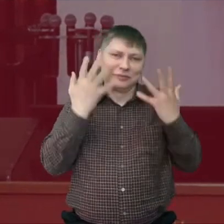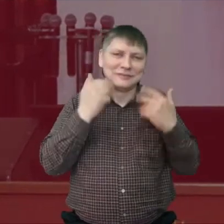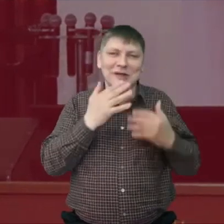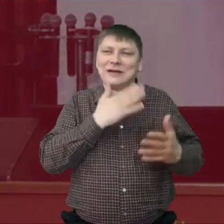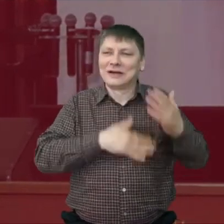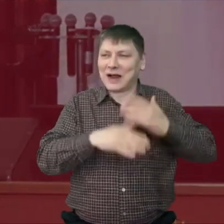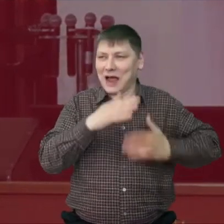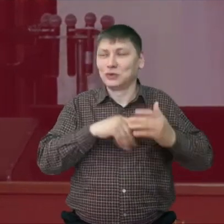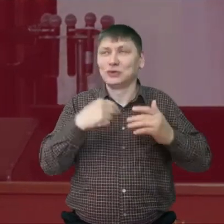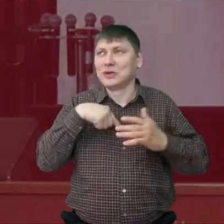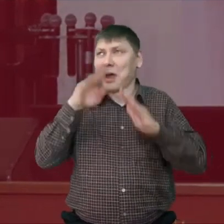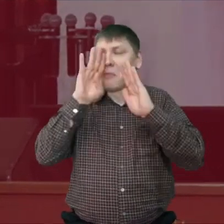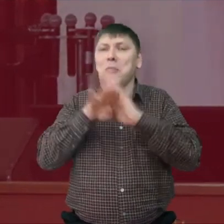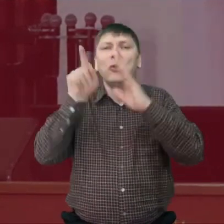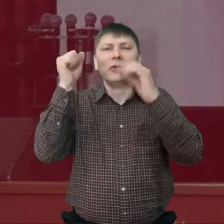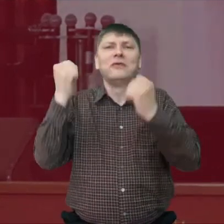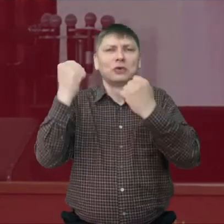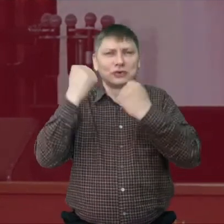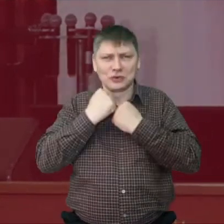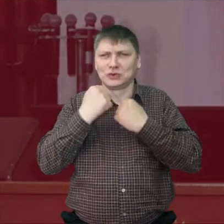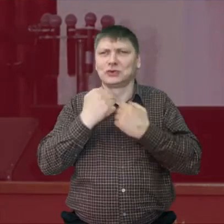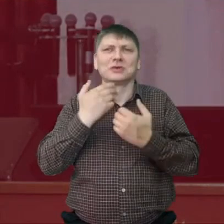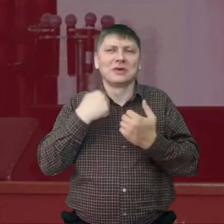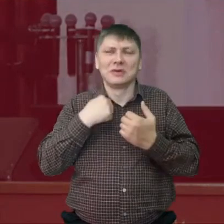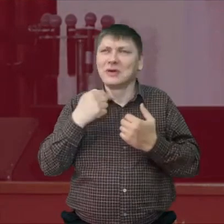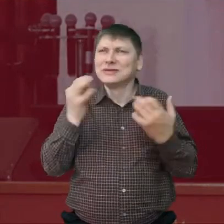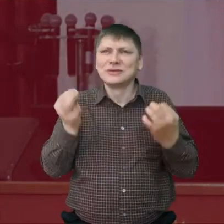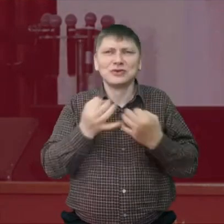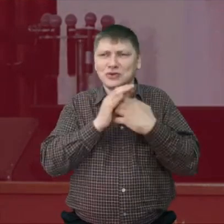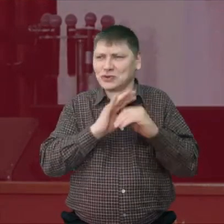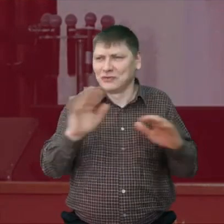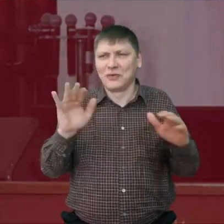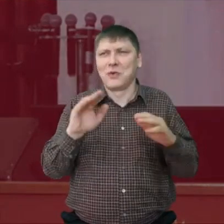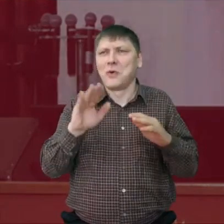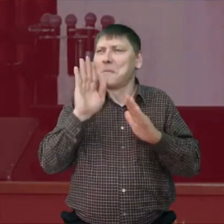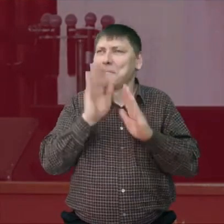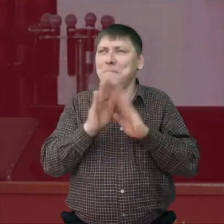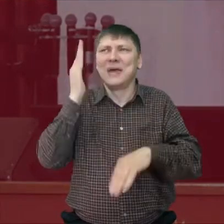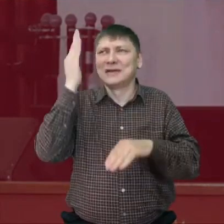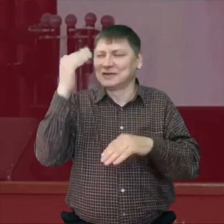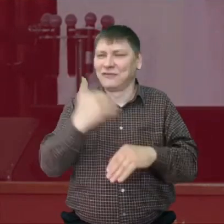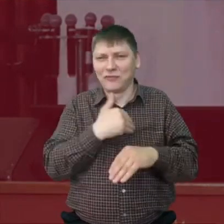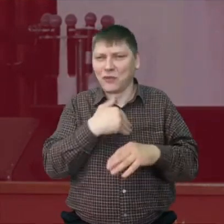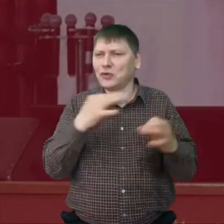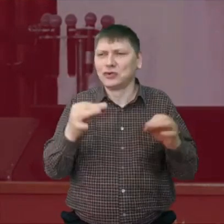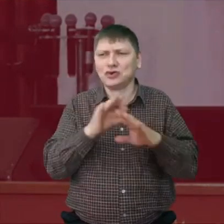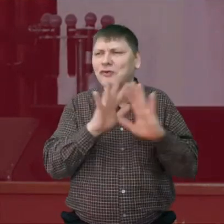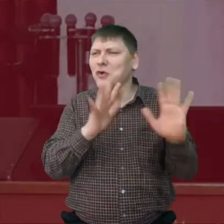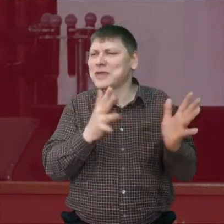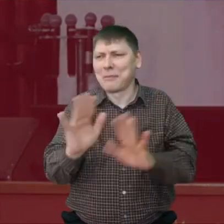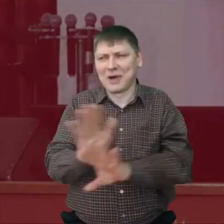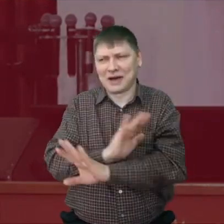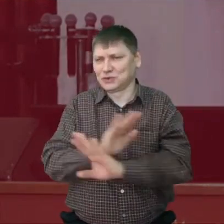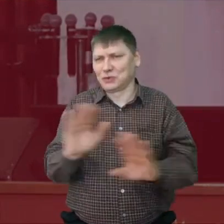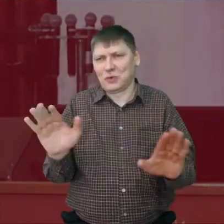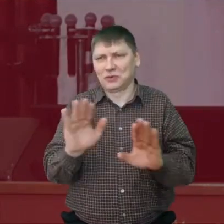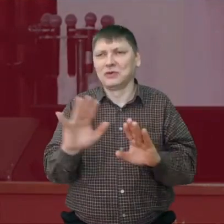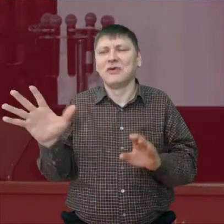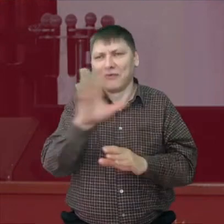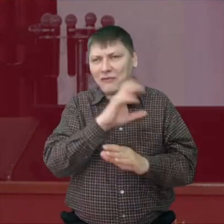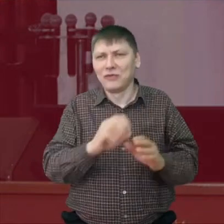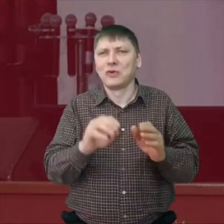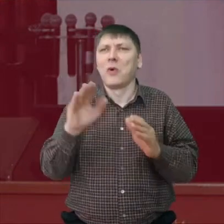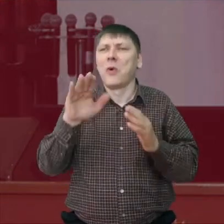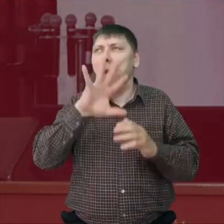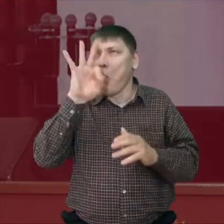что мы находимся под Его защитой, что ничего в нашей жизни не происходит без Божьей воли. Все есть, если это